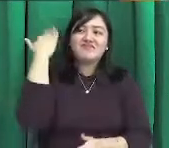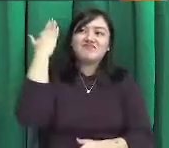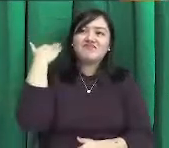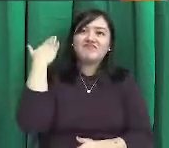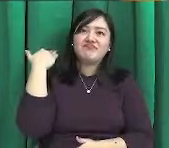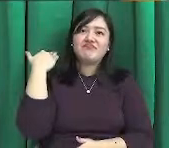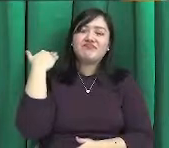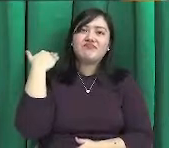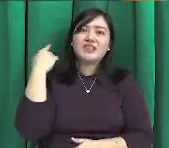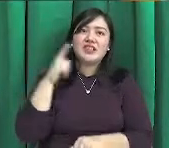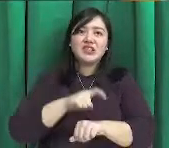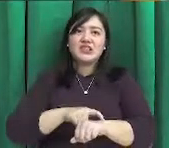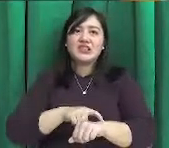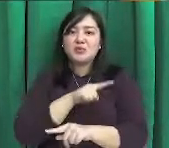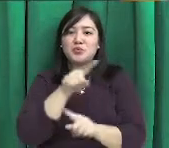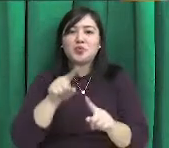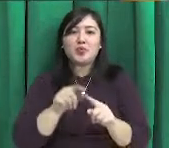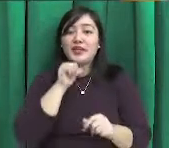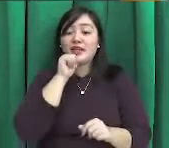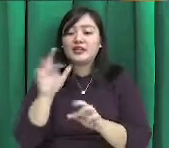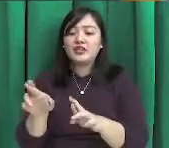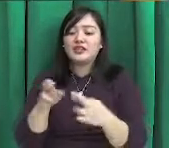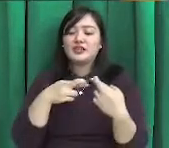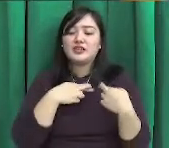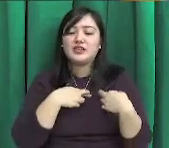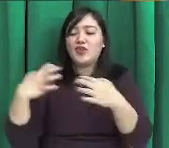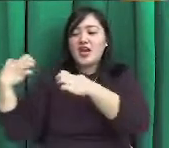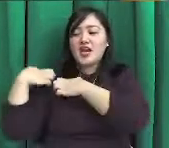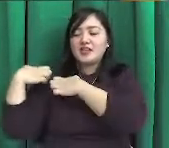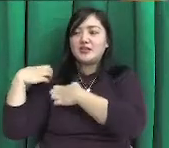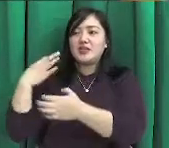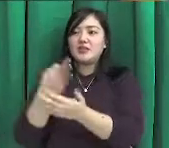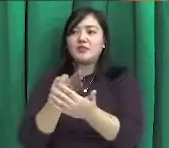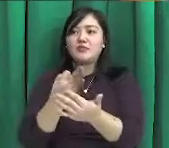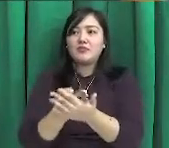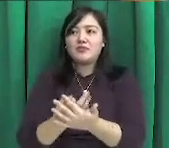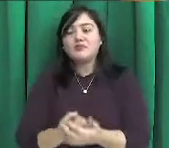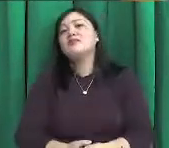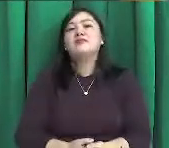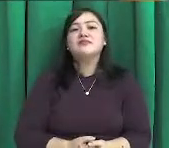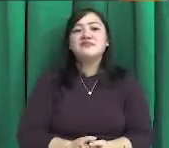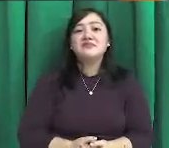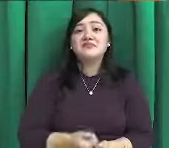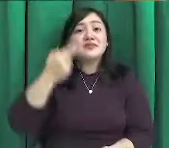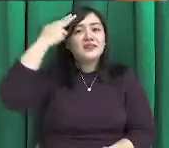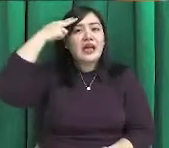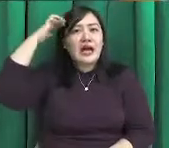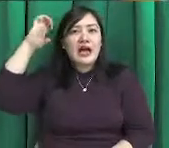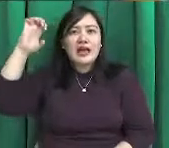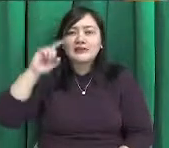niya. Sabi niya sa akin, tandang-tanda ko pa ang lahat.